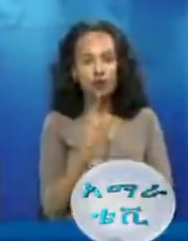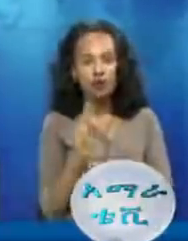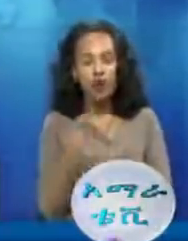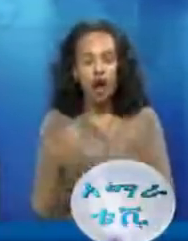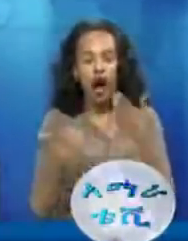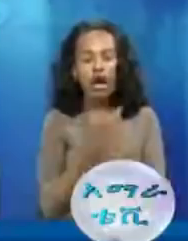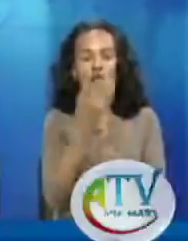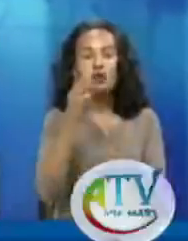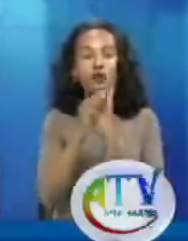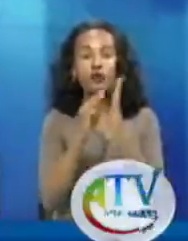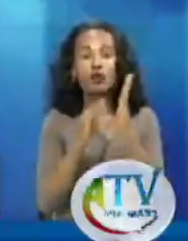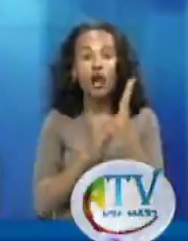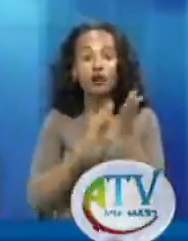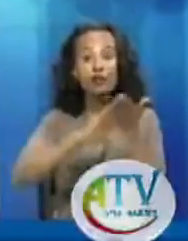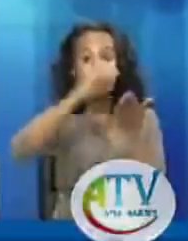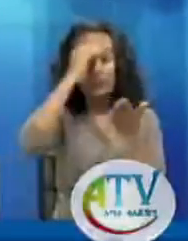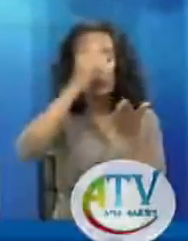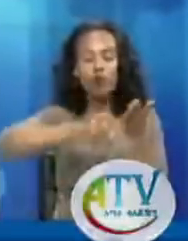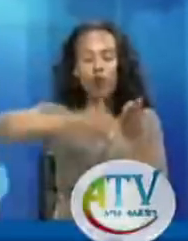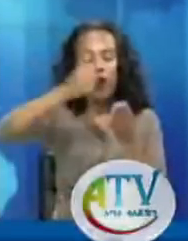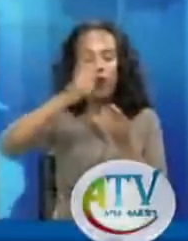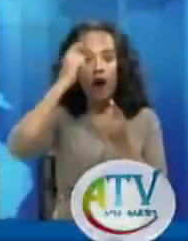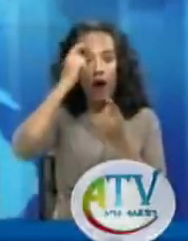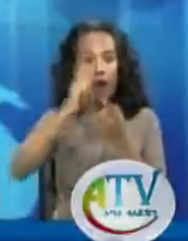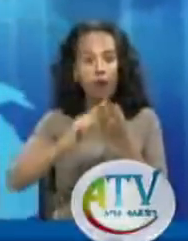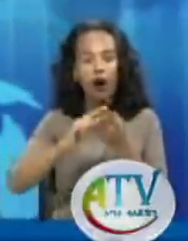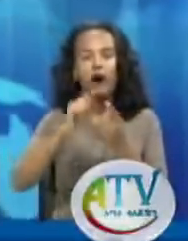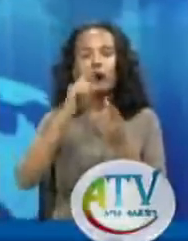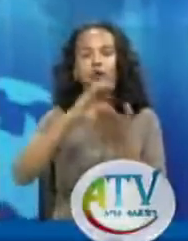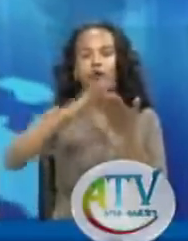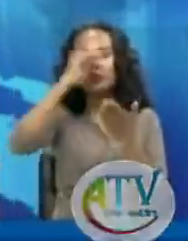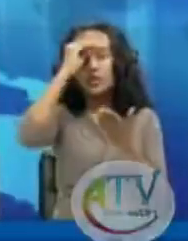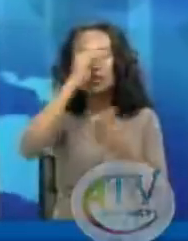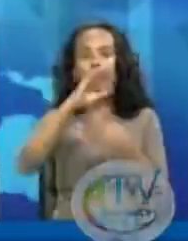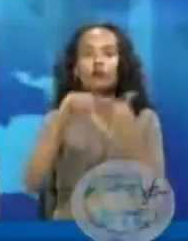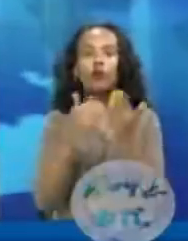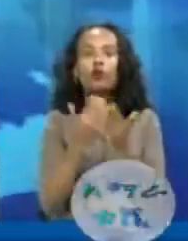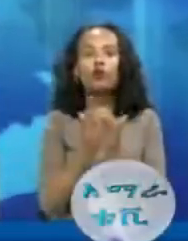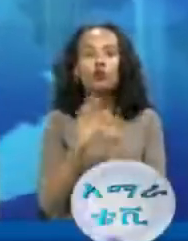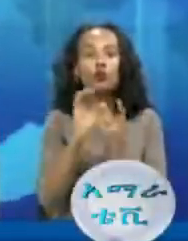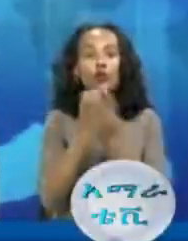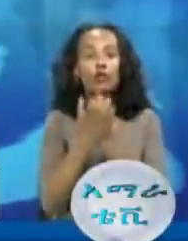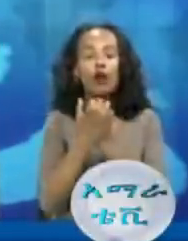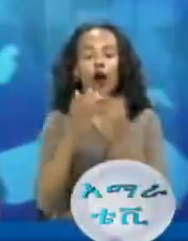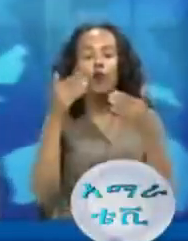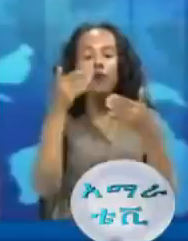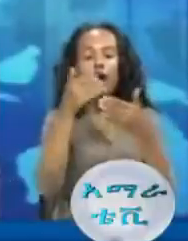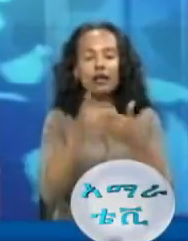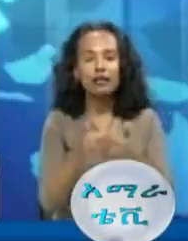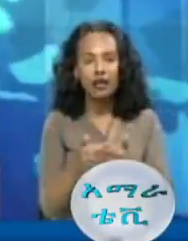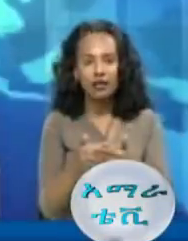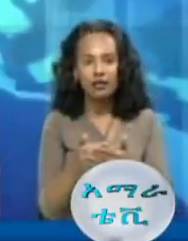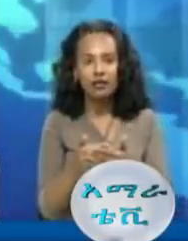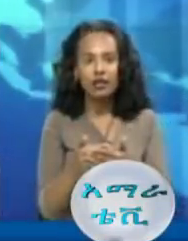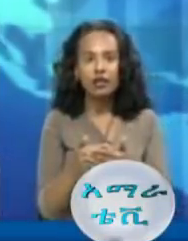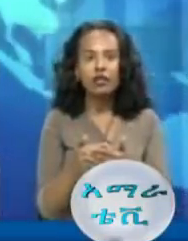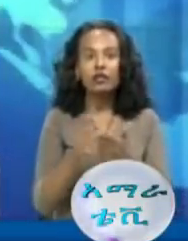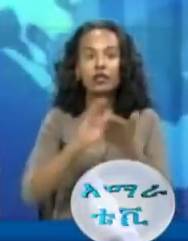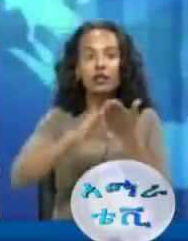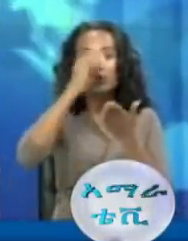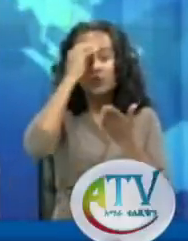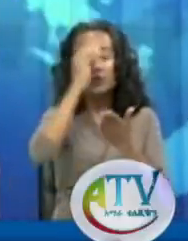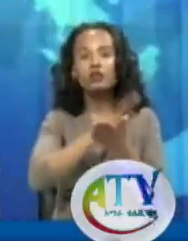የአዲሱ ስርዓተ ትምህርት ዋና ዓላማዎቹ ትምህርትን በሁሉም መስክ ማዳረስ እንዲሁም